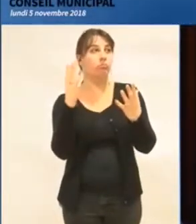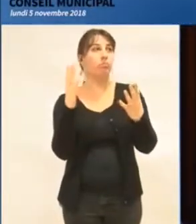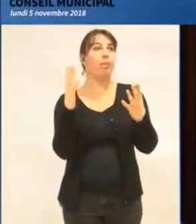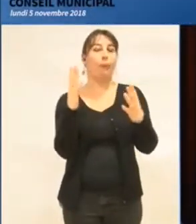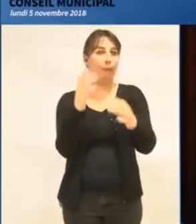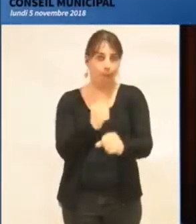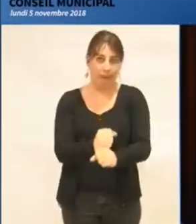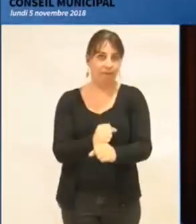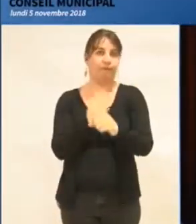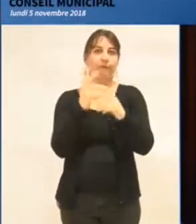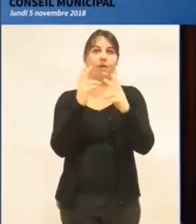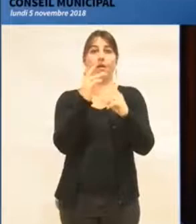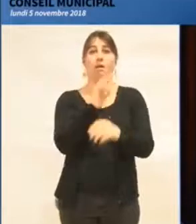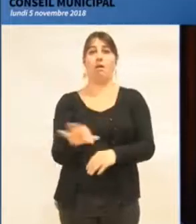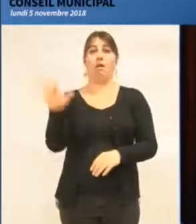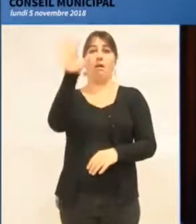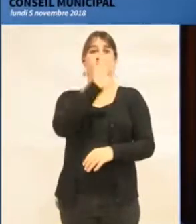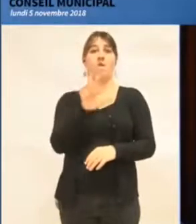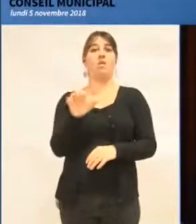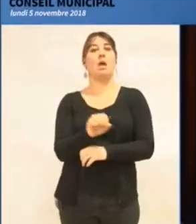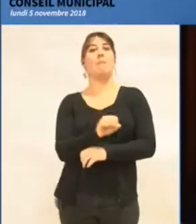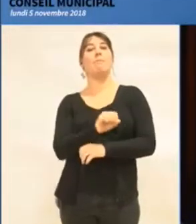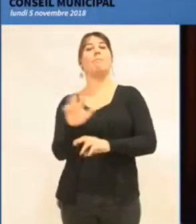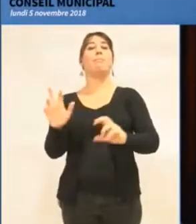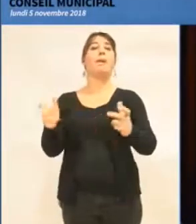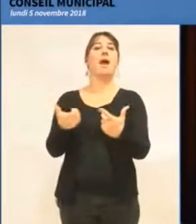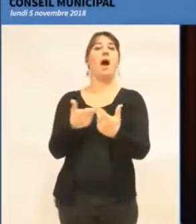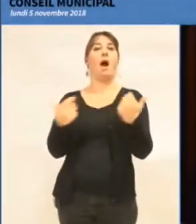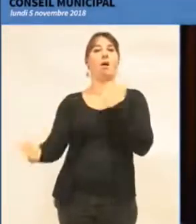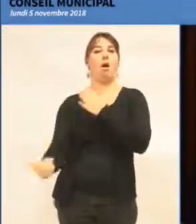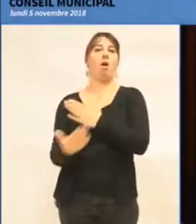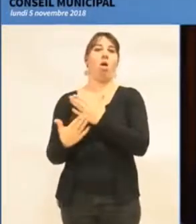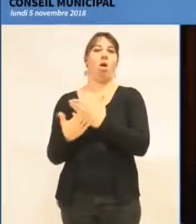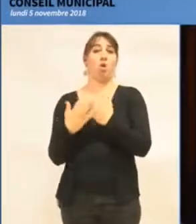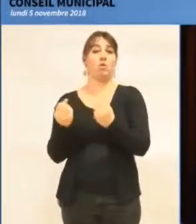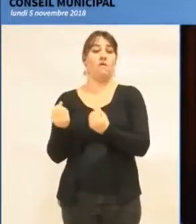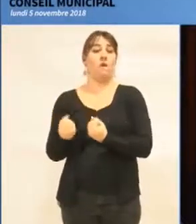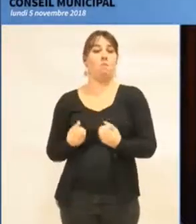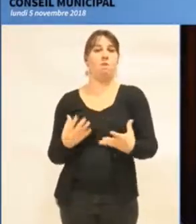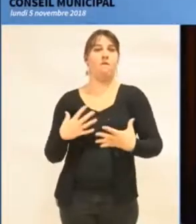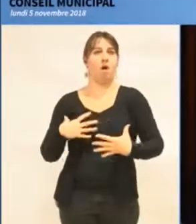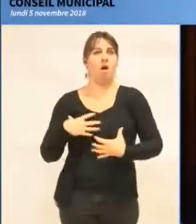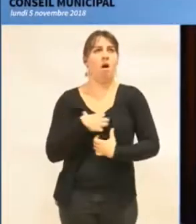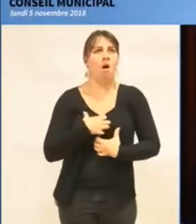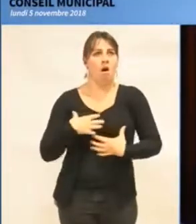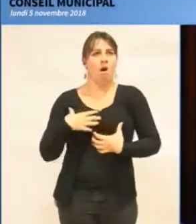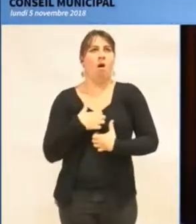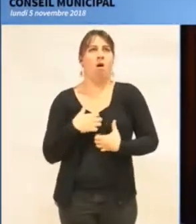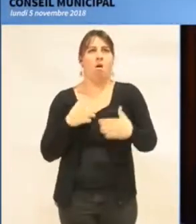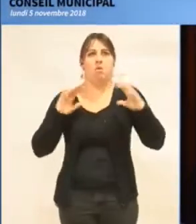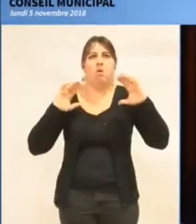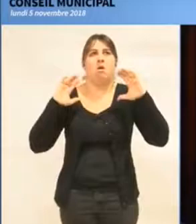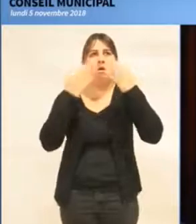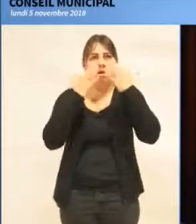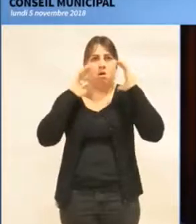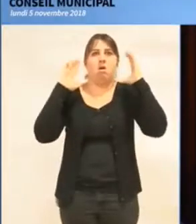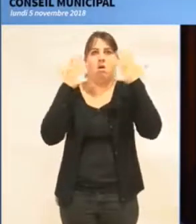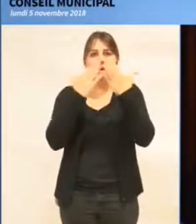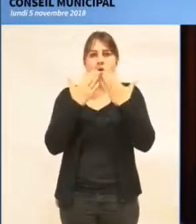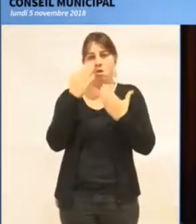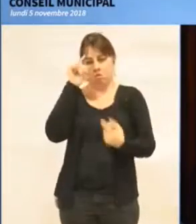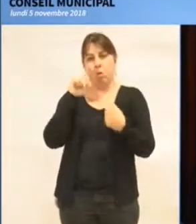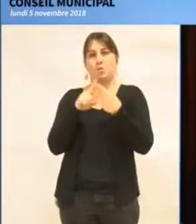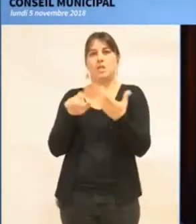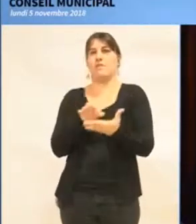tableau qui est fait de notre pays par ces médias-là est souvent très anxiogène, sans qu'en face, il soit possible au